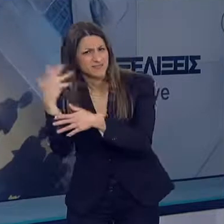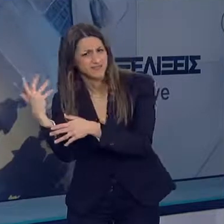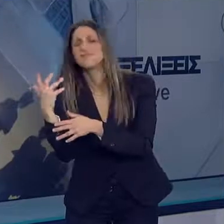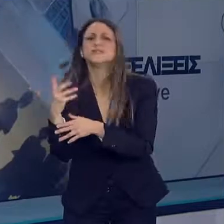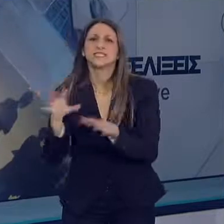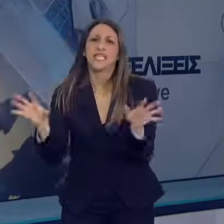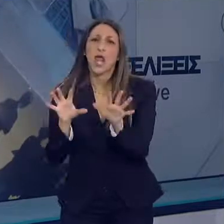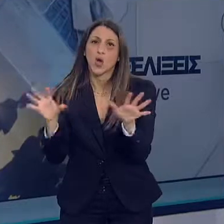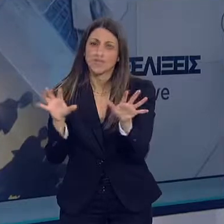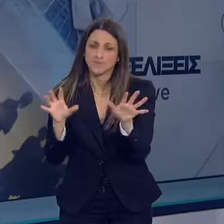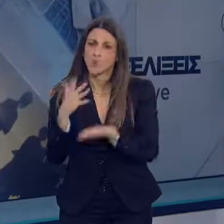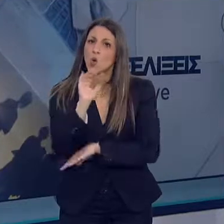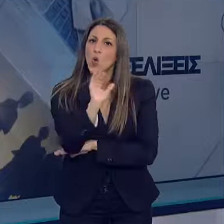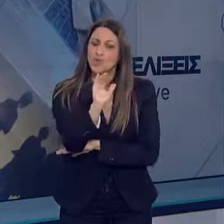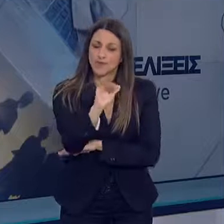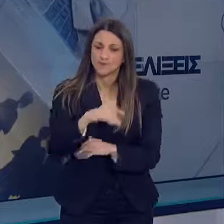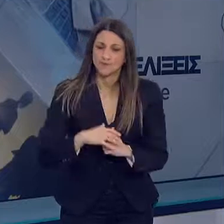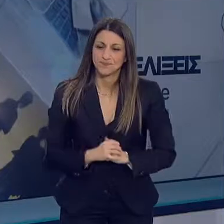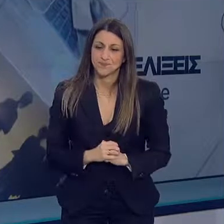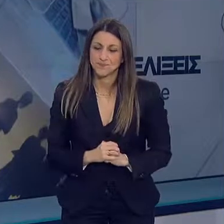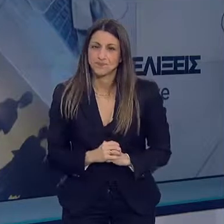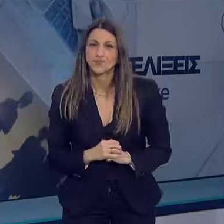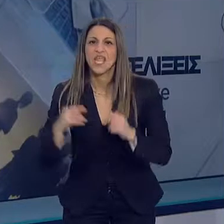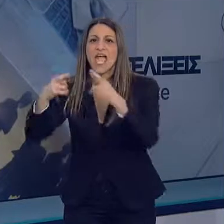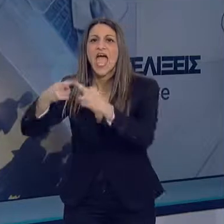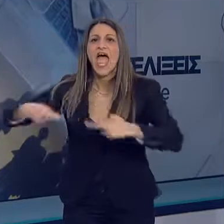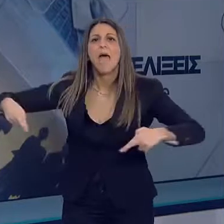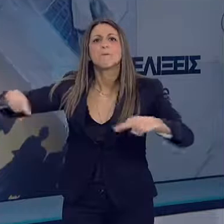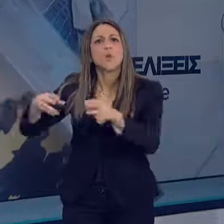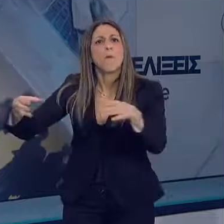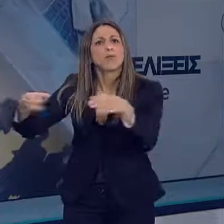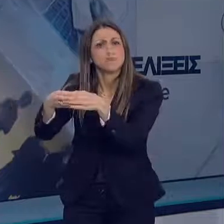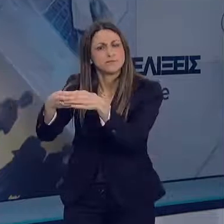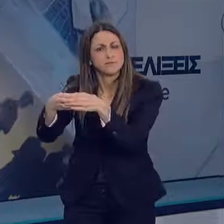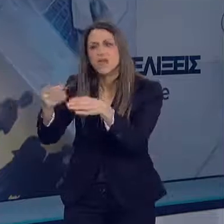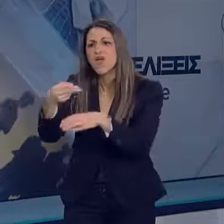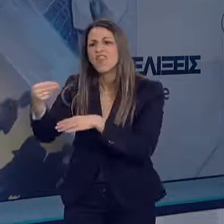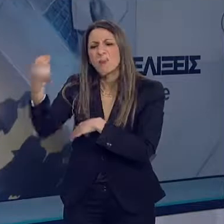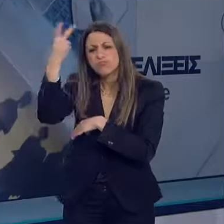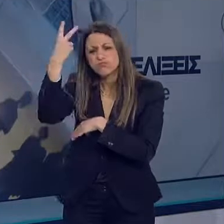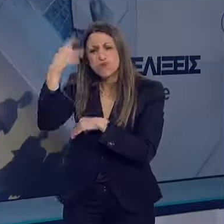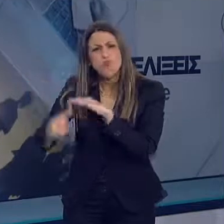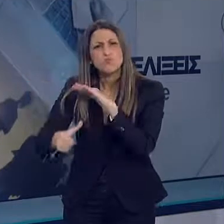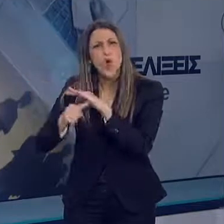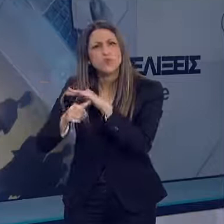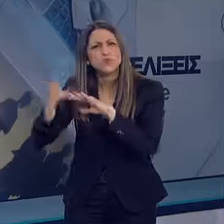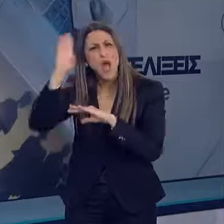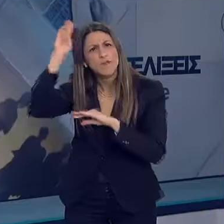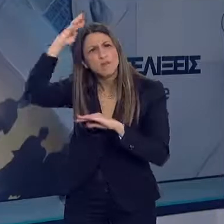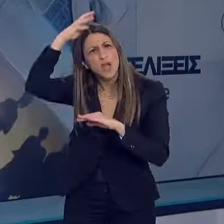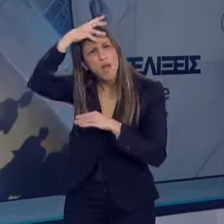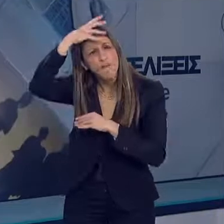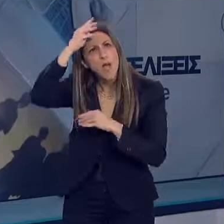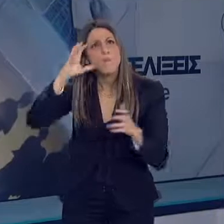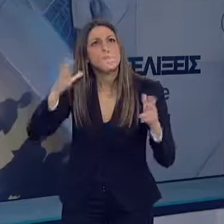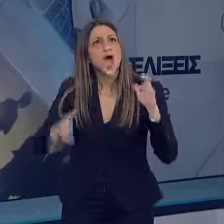είναι η θέση των Ελλήνων λοιμοξιολόγων της Επιτροπής Εμπειρογνωμόνων και η δική σας στις κατηγορίες του Προέδρου Τραμπ ότι ο Παγκόσμιος